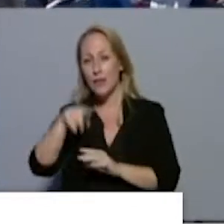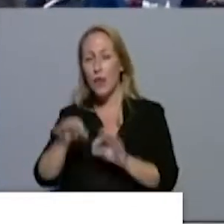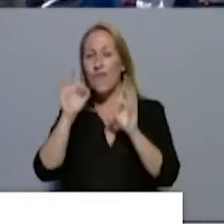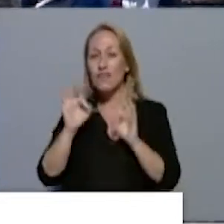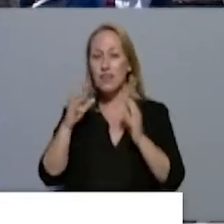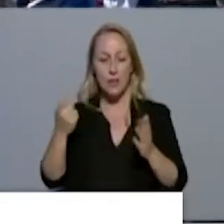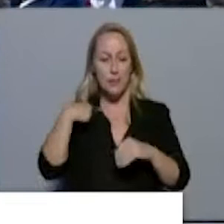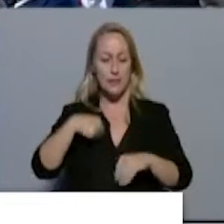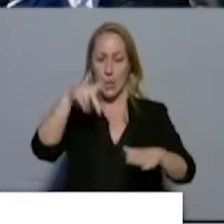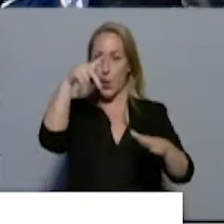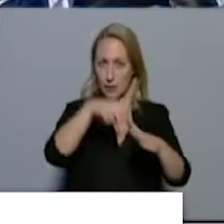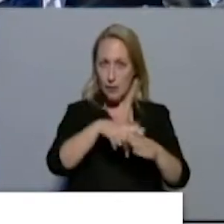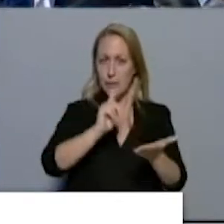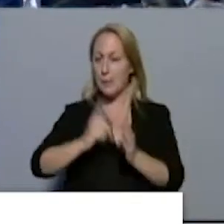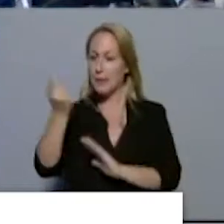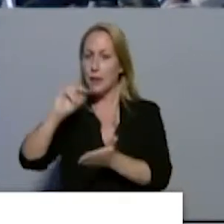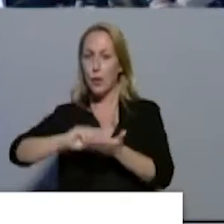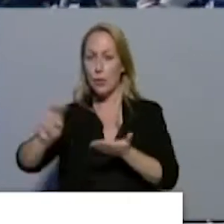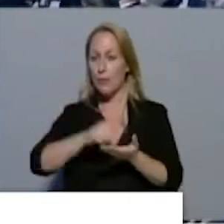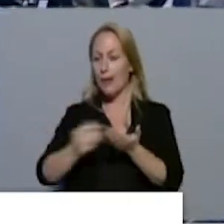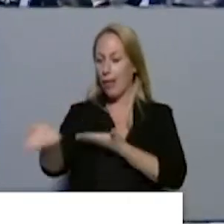βασικού χρηματοδότη της οικονομίας.